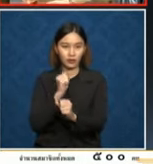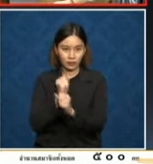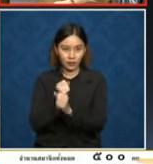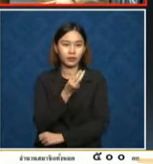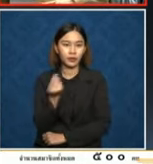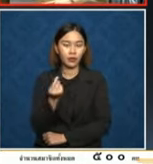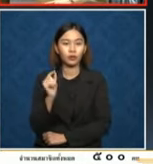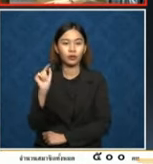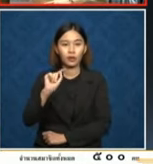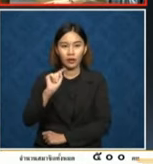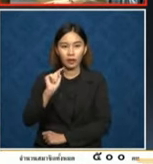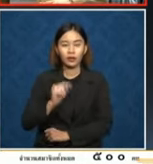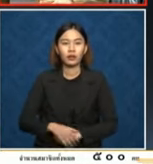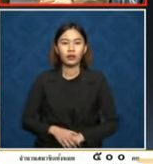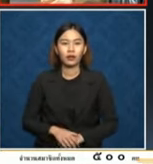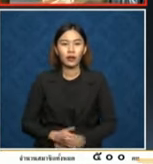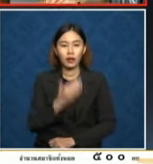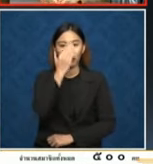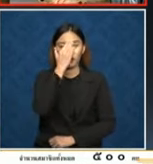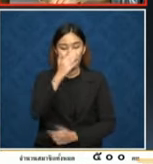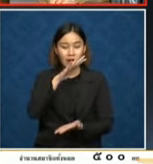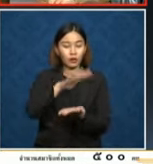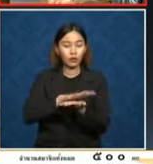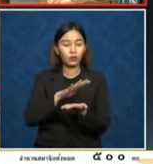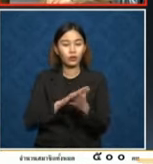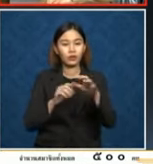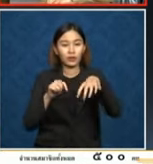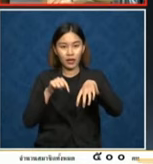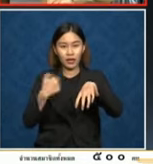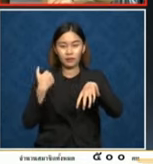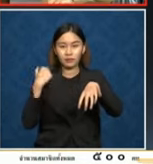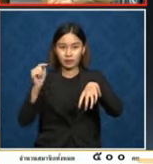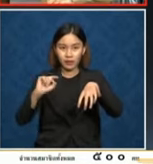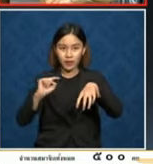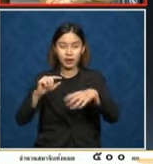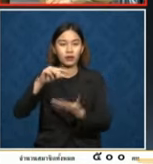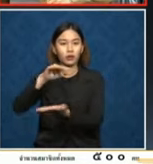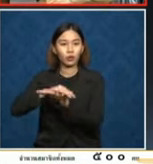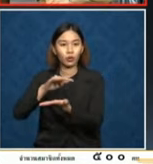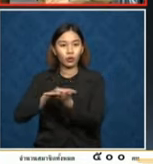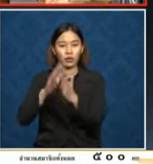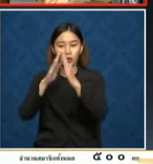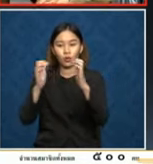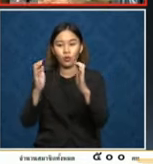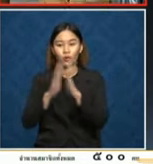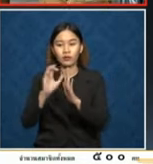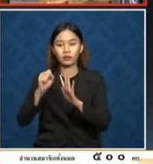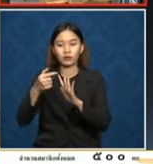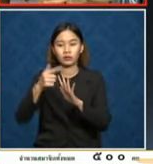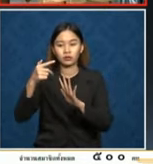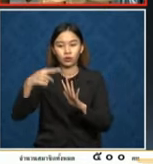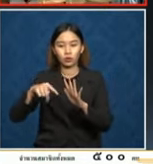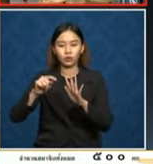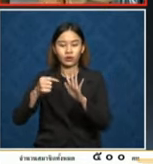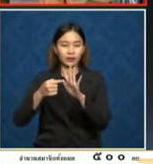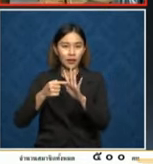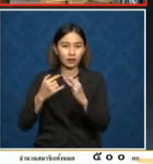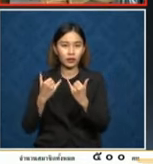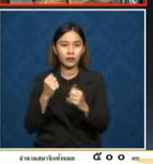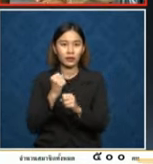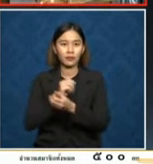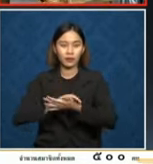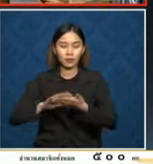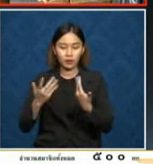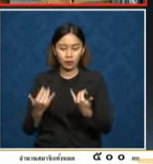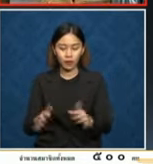คะซึ่งนอกจากหน้าโรงเรียนวัดราชโกษายังมีโรงเรียนวัดสุทธาโพธนะคะที่ทำถนนเสร็จแล้วค่ะดิฉันต้องขอก